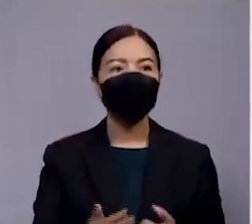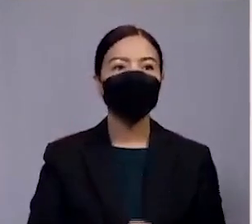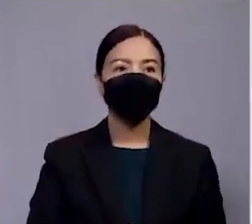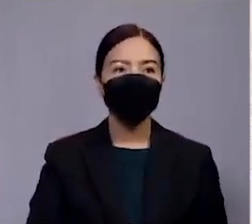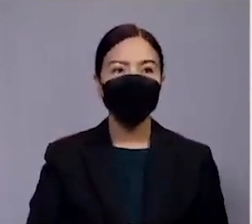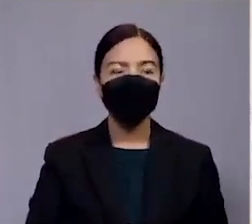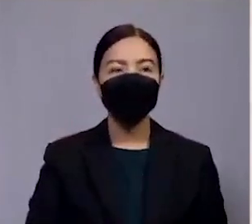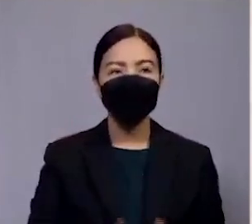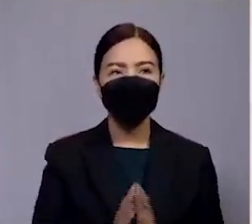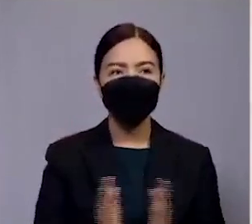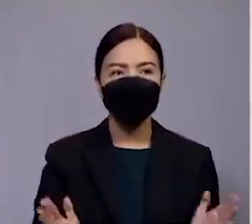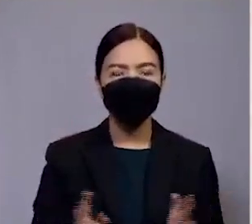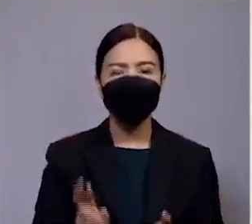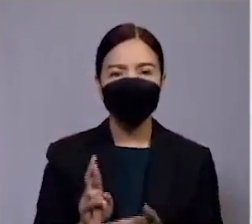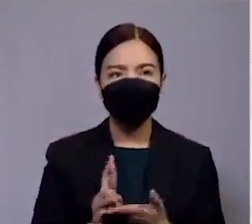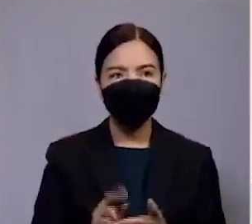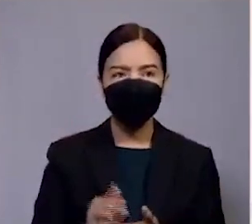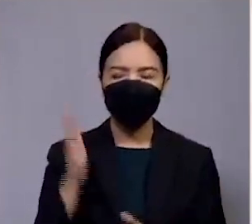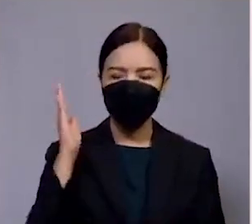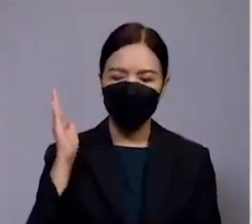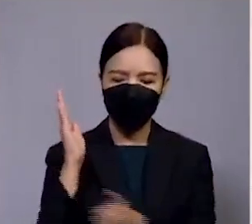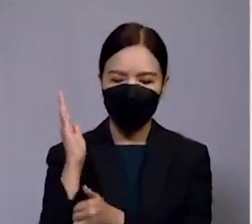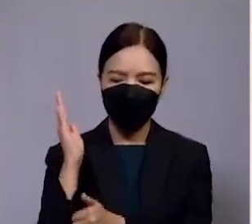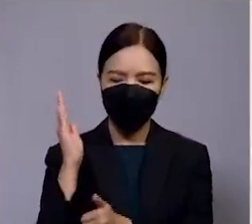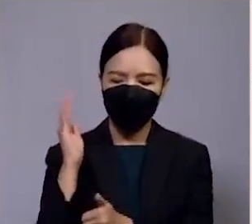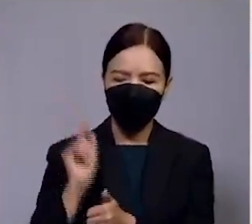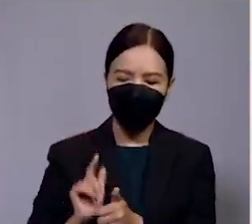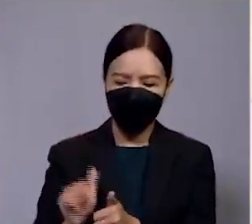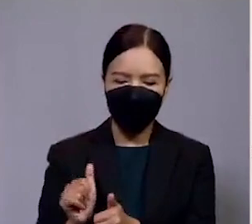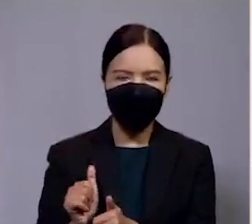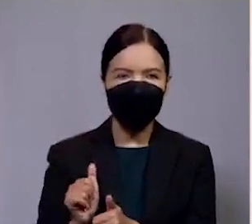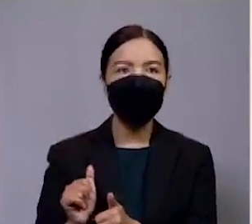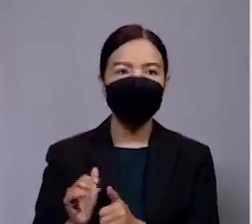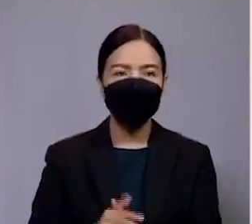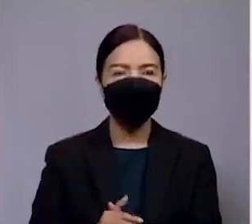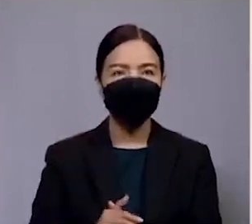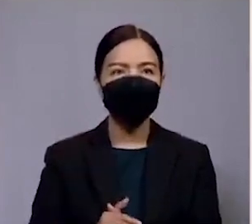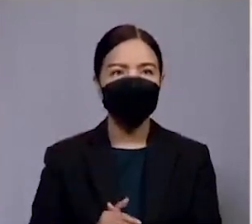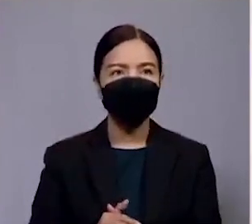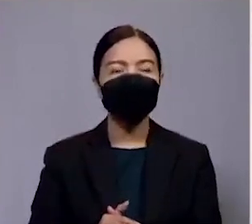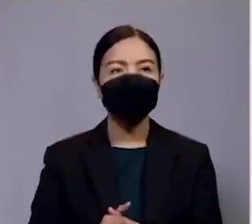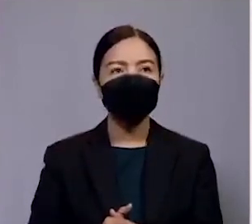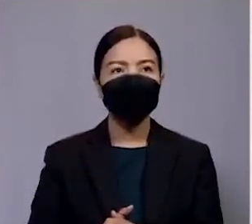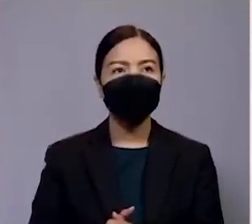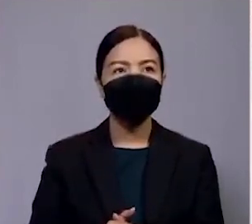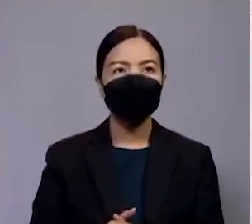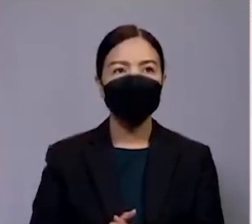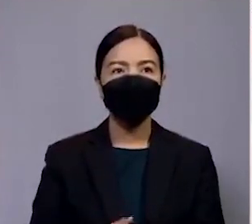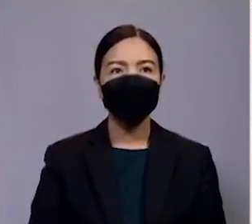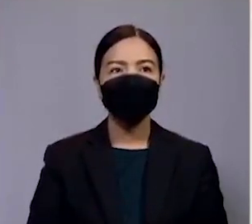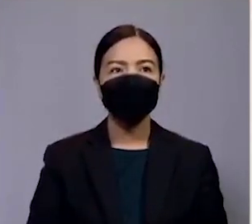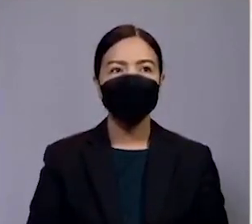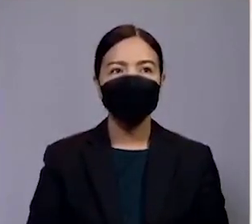การนี้และขอบคุณกับรางวัลหัวเสายอดเยี่ยมแต่ก็ยังต้องเตรียมตัวให้พร้อมก่อนที่จะแข่งขันในอีก2รายการครับ VC นะคะ